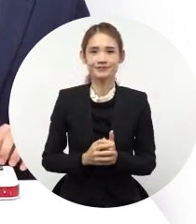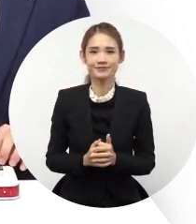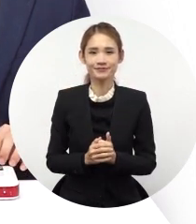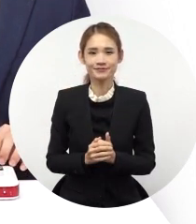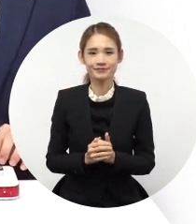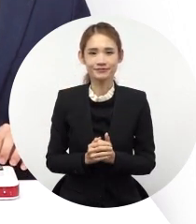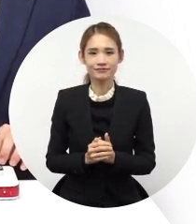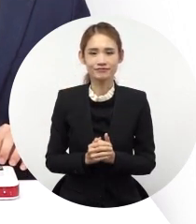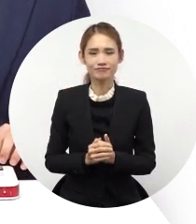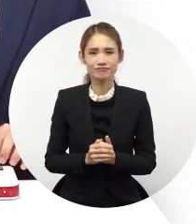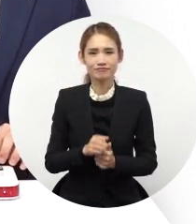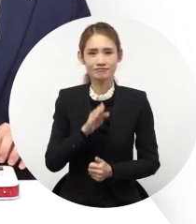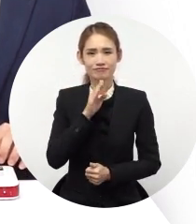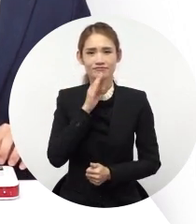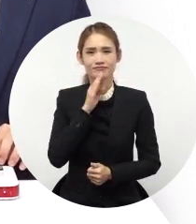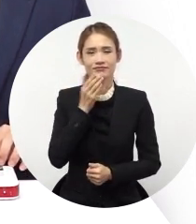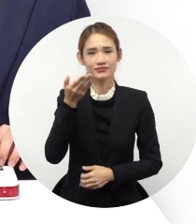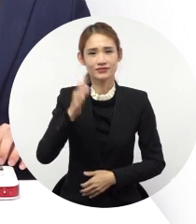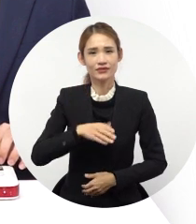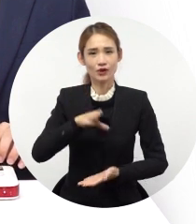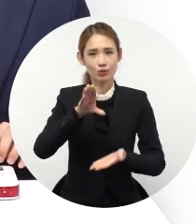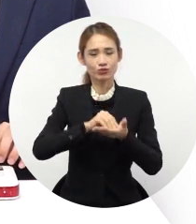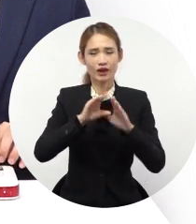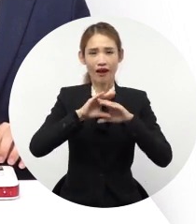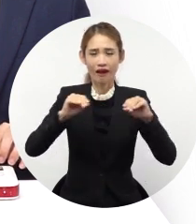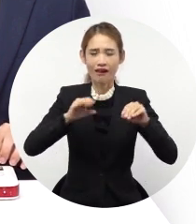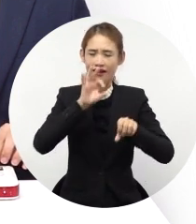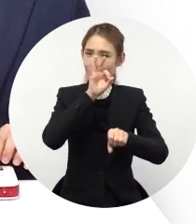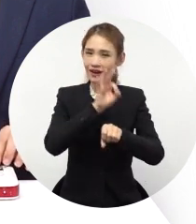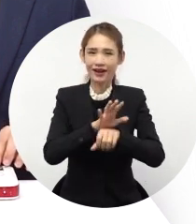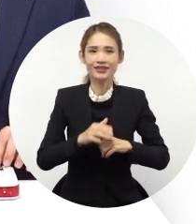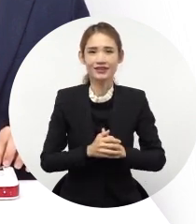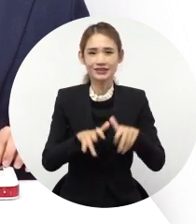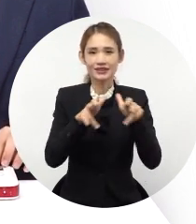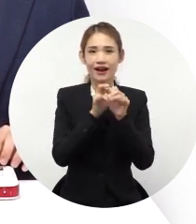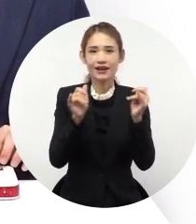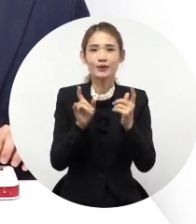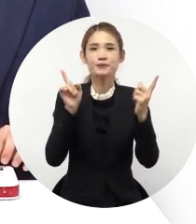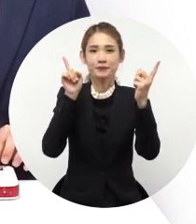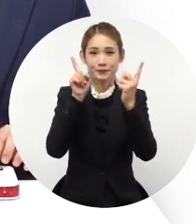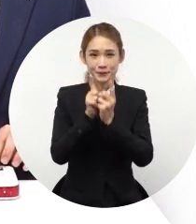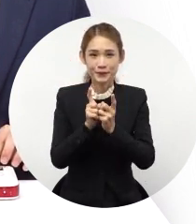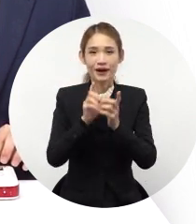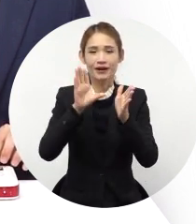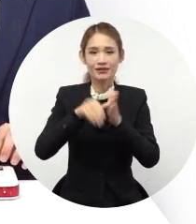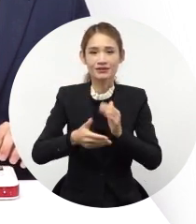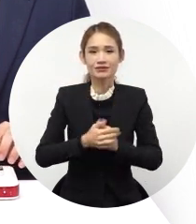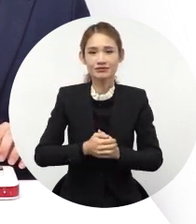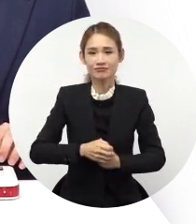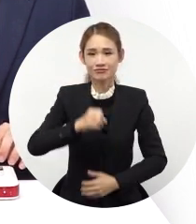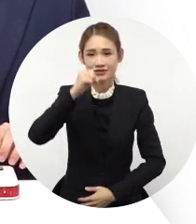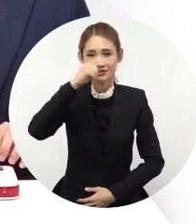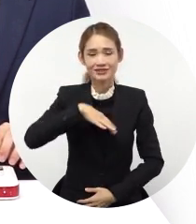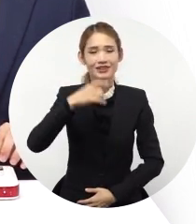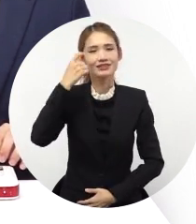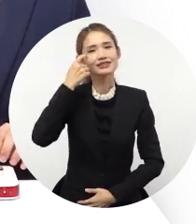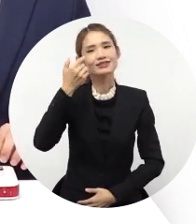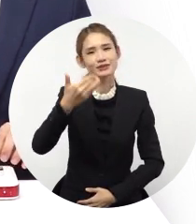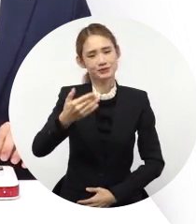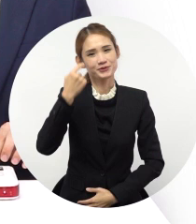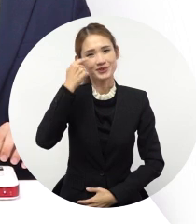해보겠습니다. 사실 근데 문제는 해답은 정말 간단합니다. 장애인을 만났을 때 그냥 질문하면